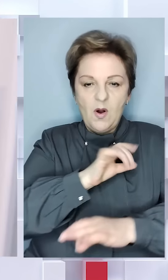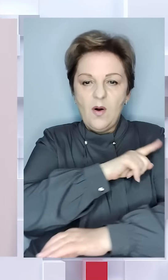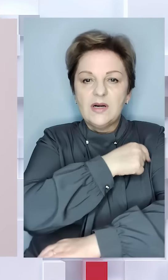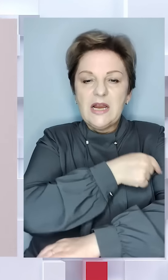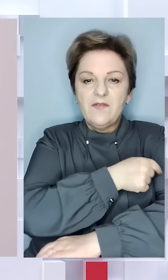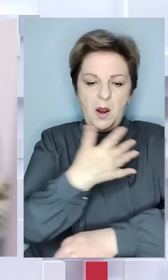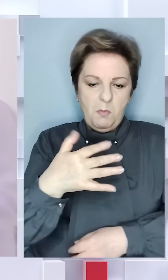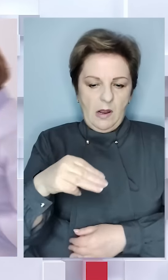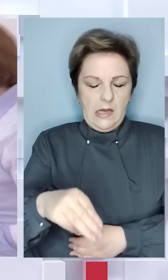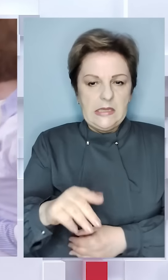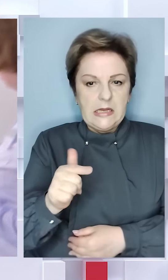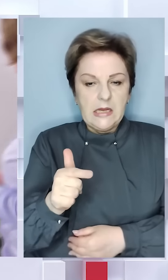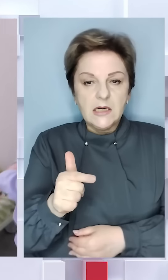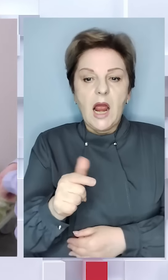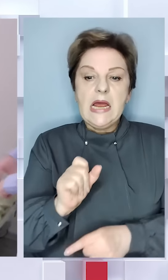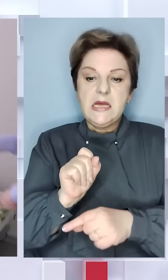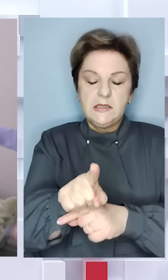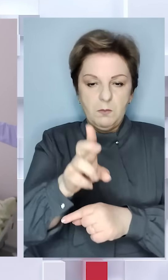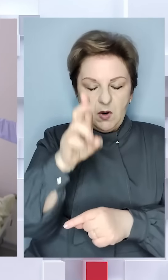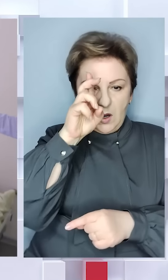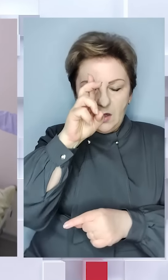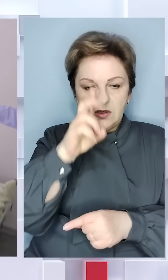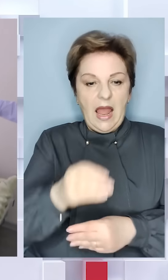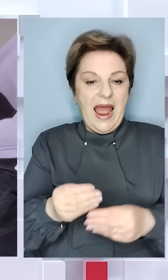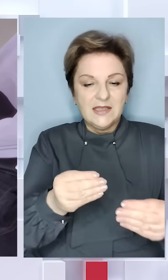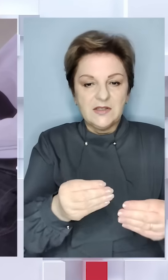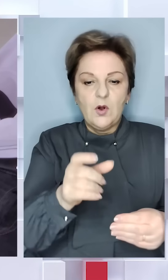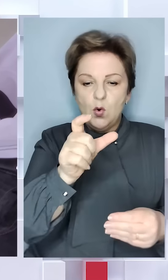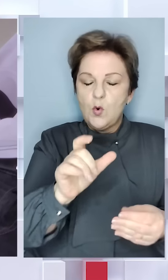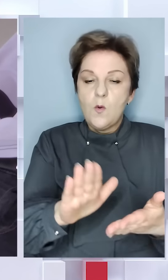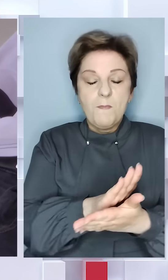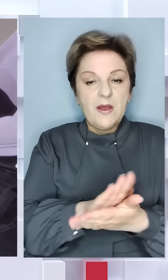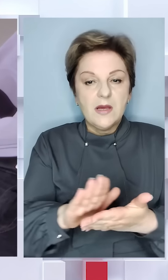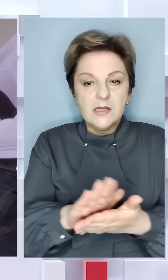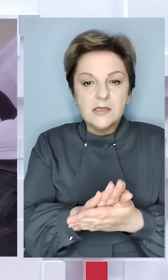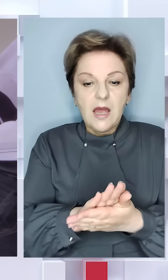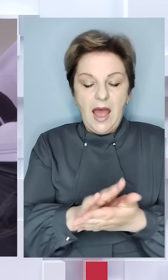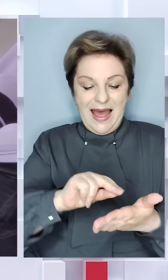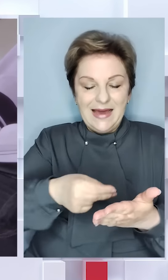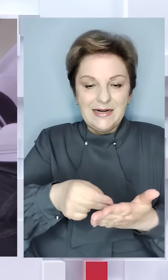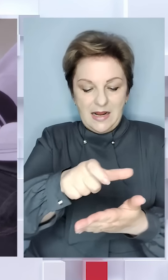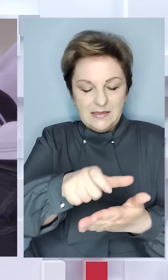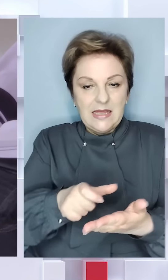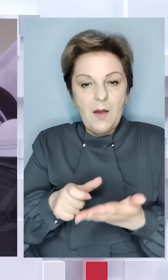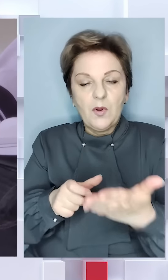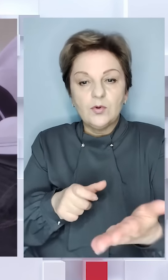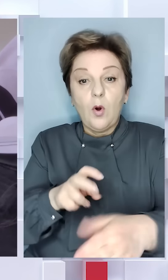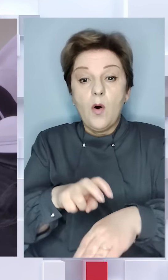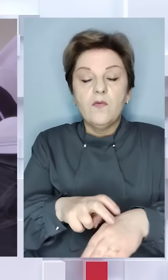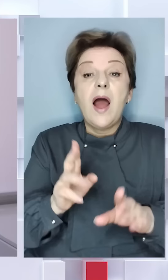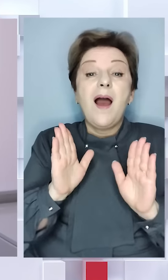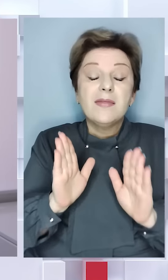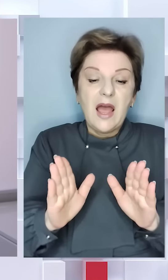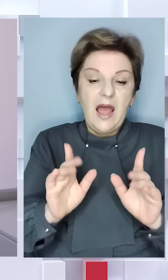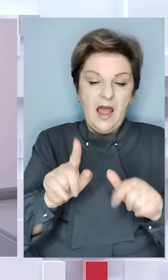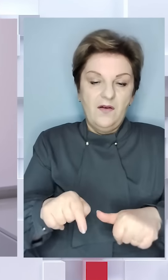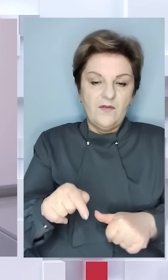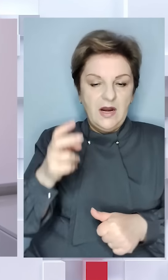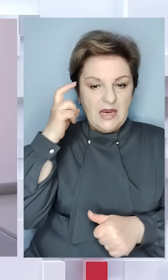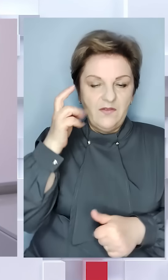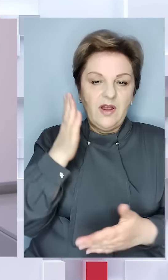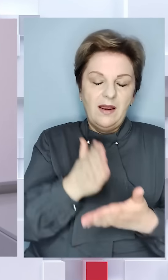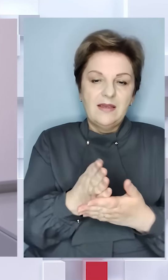50 тисяч гривень. Їх замовляє держава і видають пацієнтам безкоштовно за рецептом лікаря. Проте навіть у Києві існує